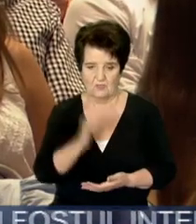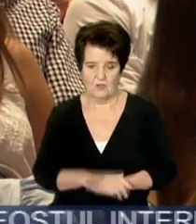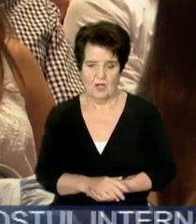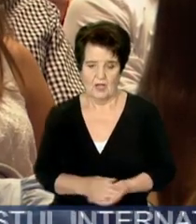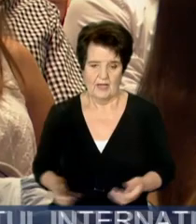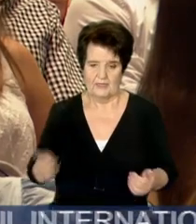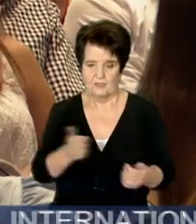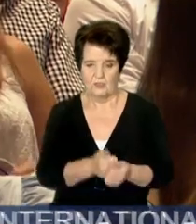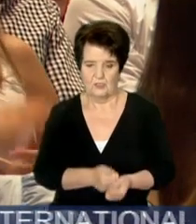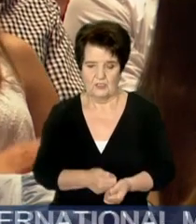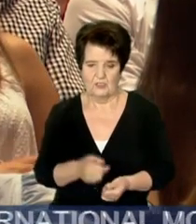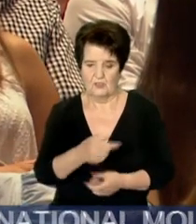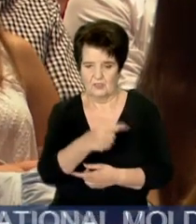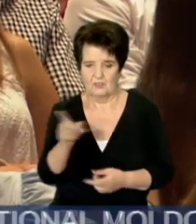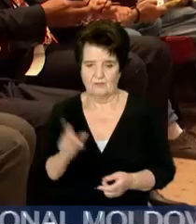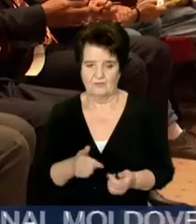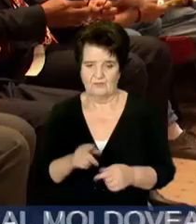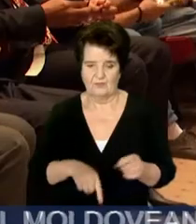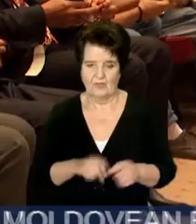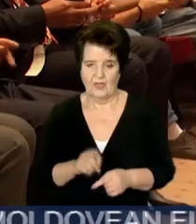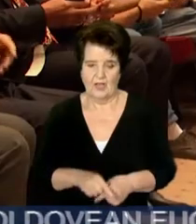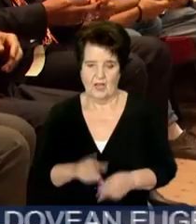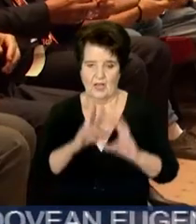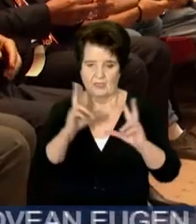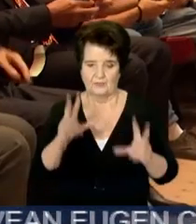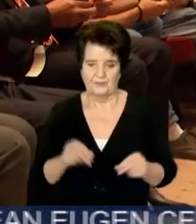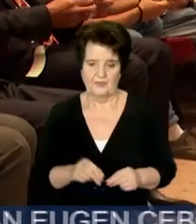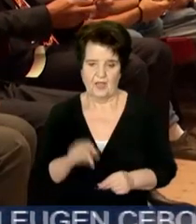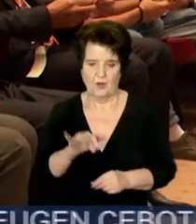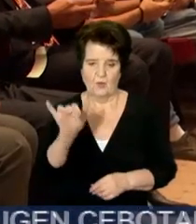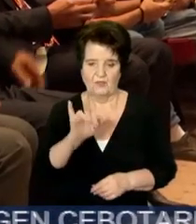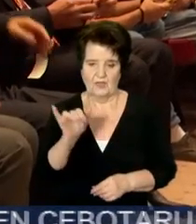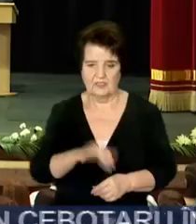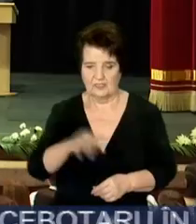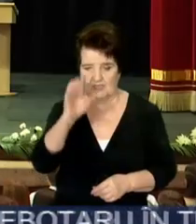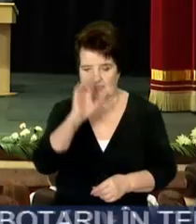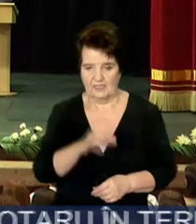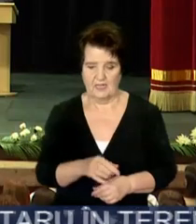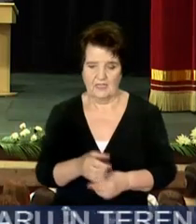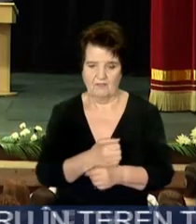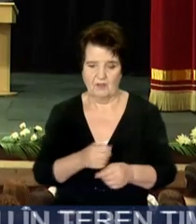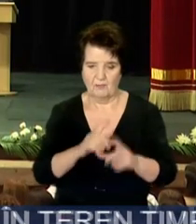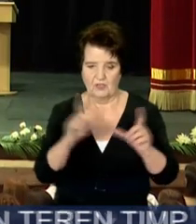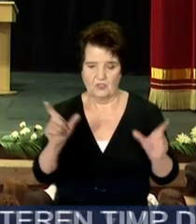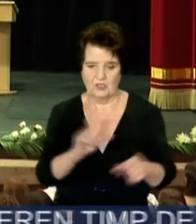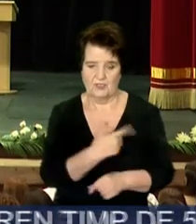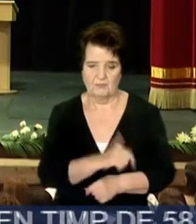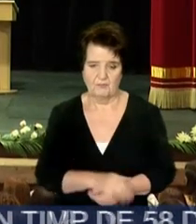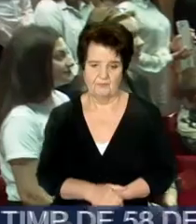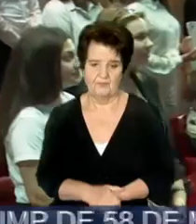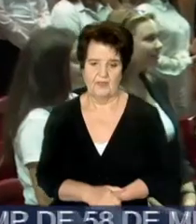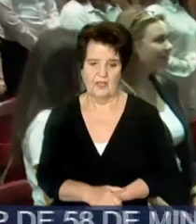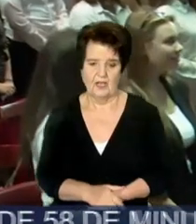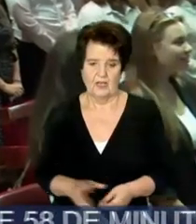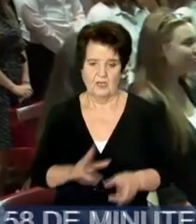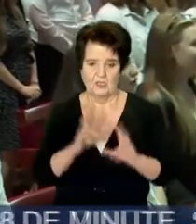de cei dragi și cu mari emoții, viitorii medici au rostit solemnul jurământ al Universității de Stat de Medicină și Farmacie Nicolae Testemițanu.